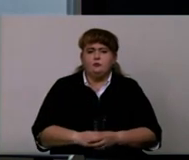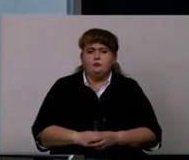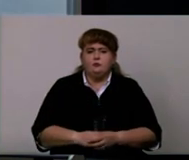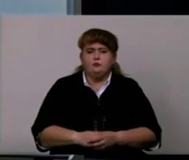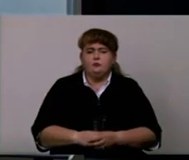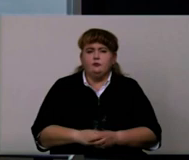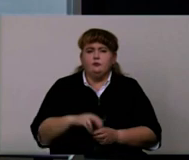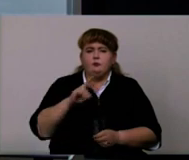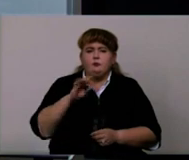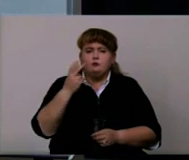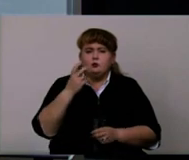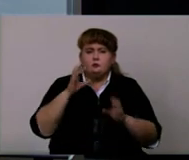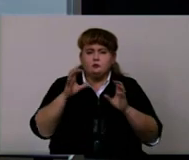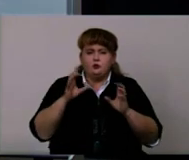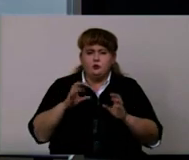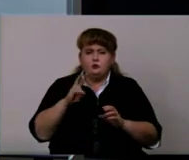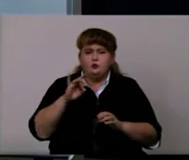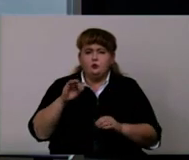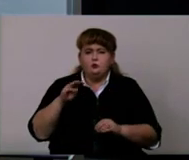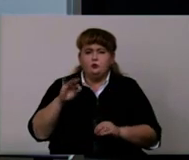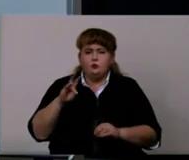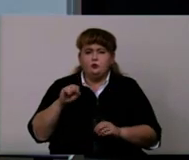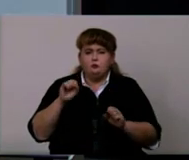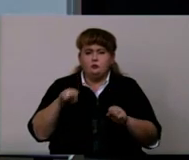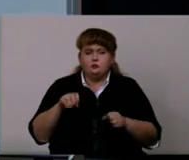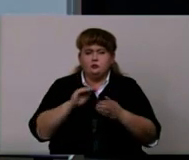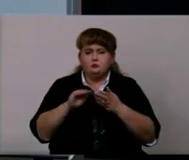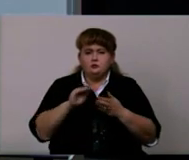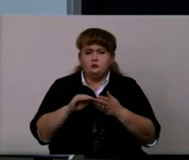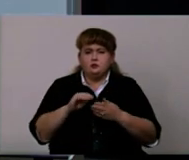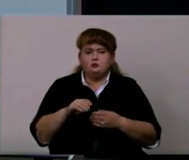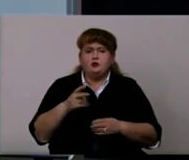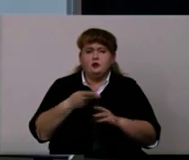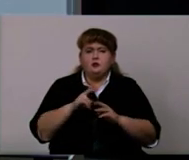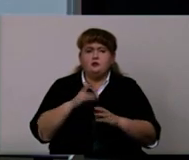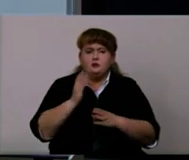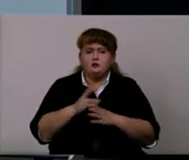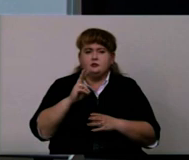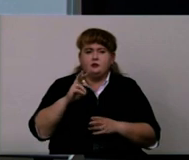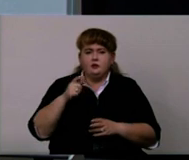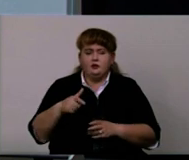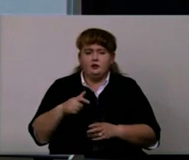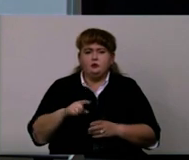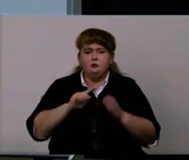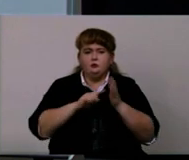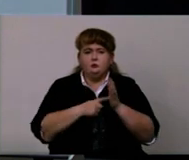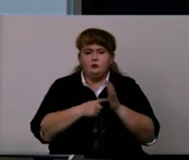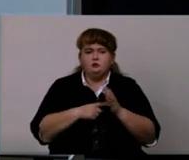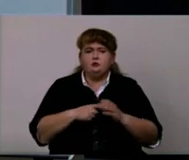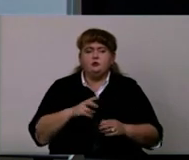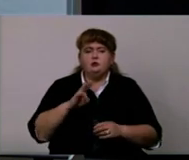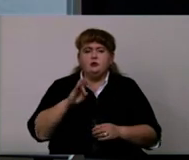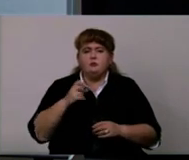По второму закону Ньютона можно с вами расписать ньютон. Ньютон – это есть килограмм умножить на